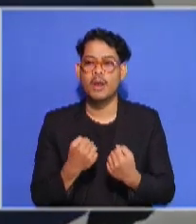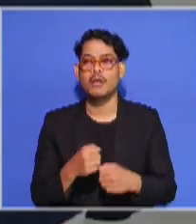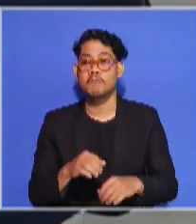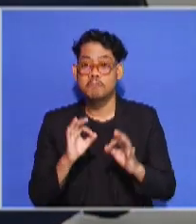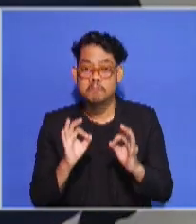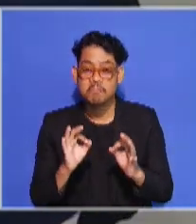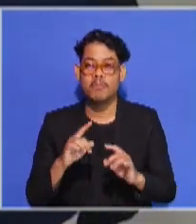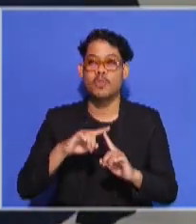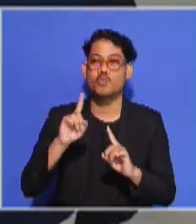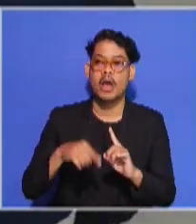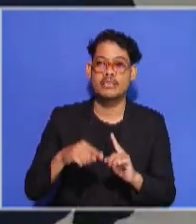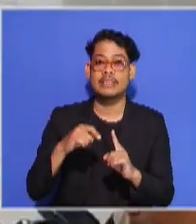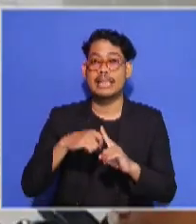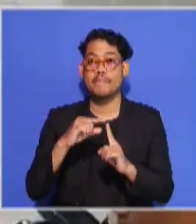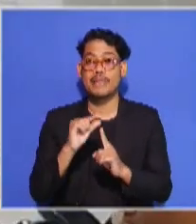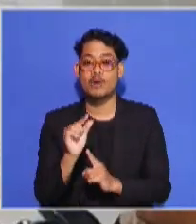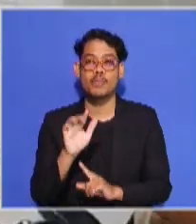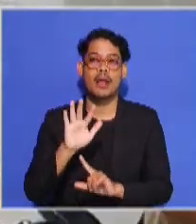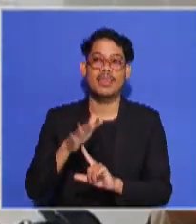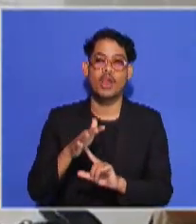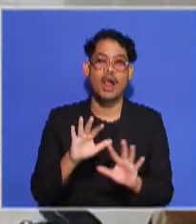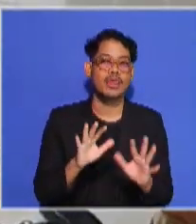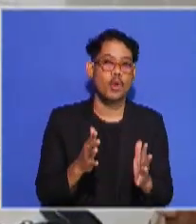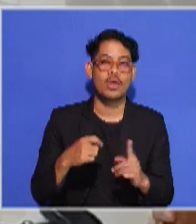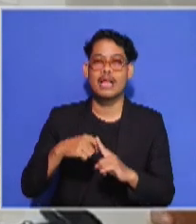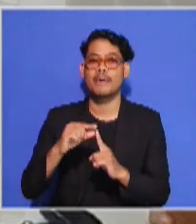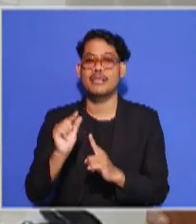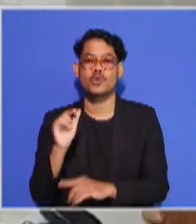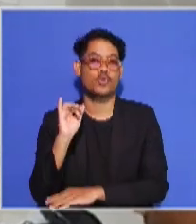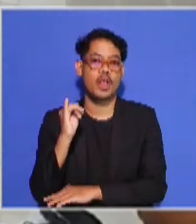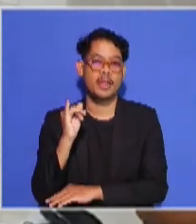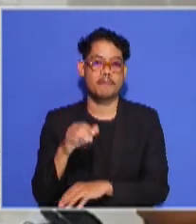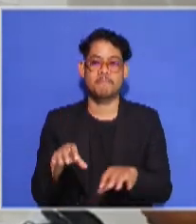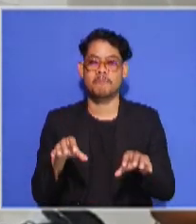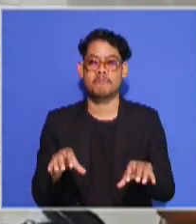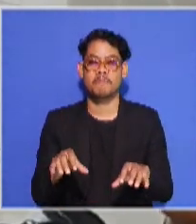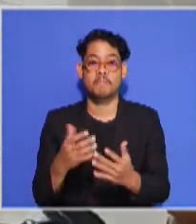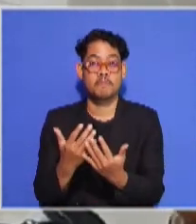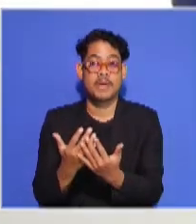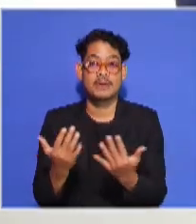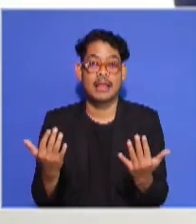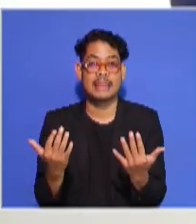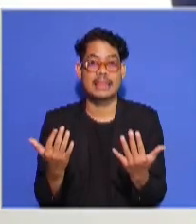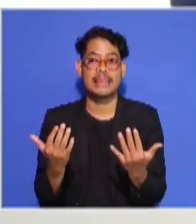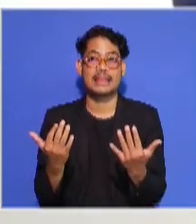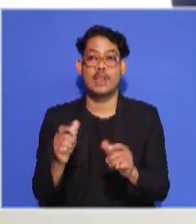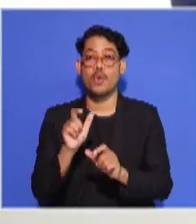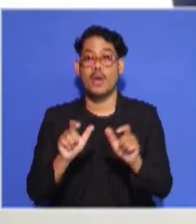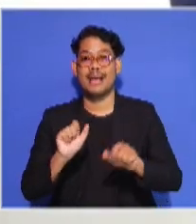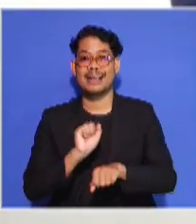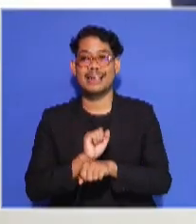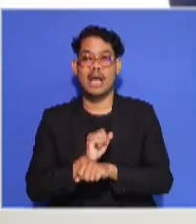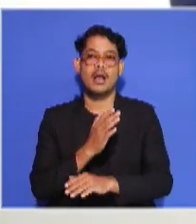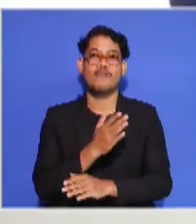KPU Bantul maupun dari KPU DIY. Selain masyarakat umum, kalangan penyandang disabilitas juga dilibatkan dalam proses